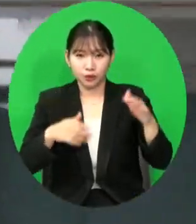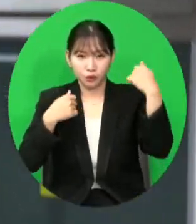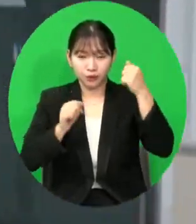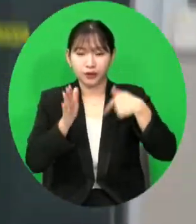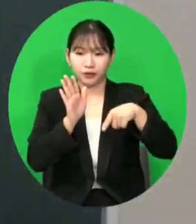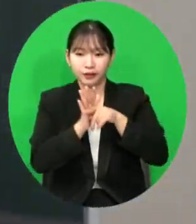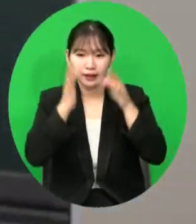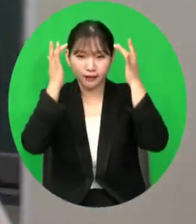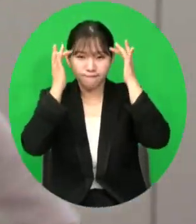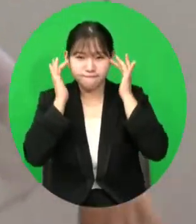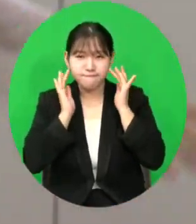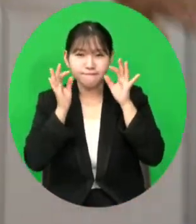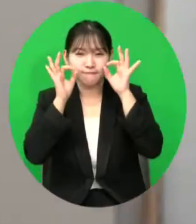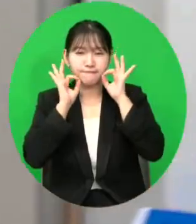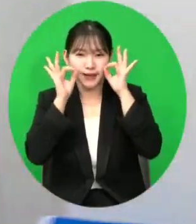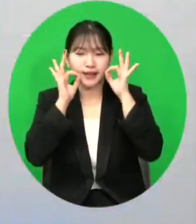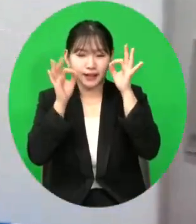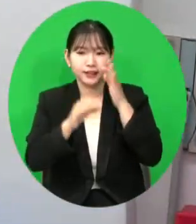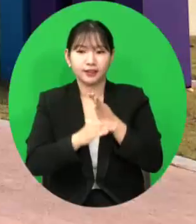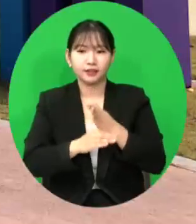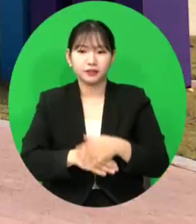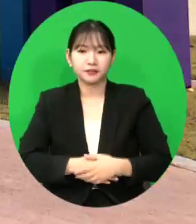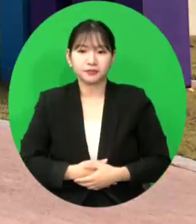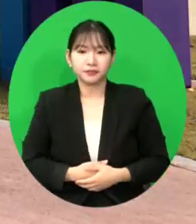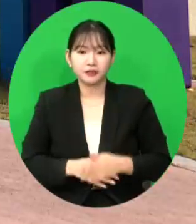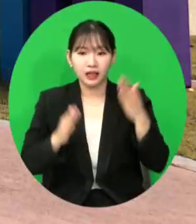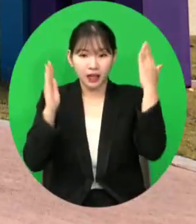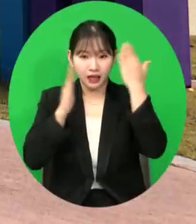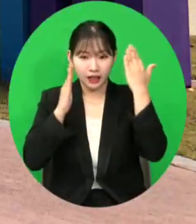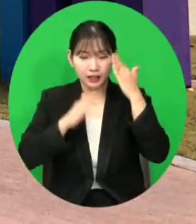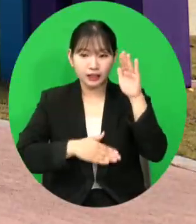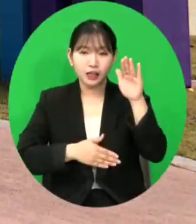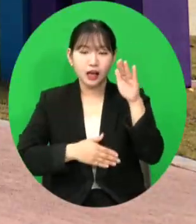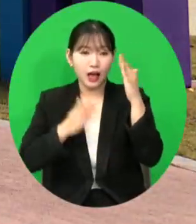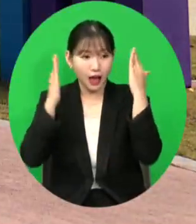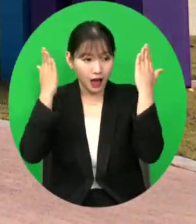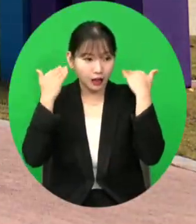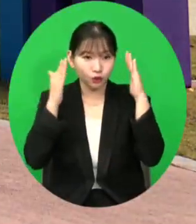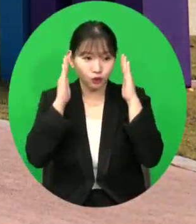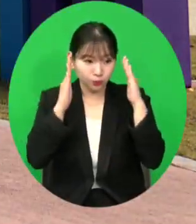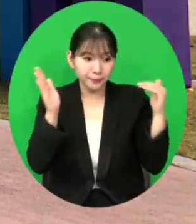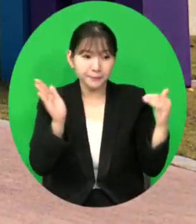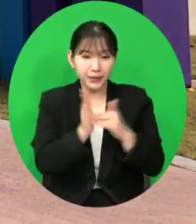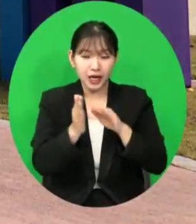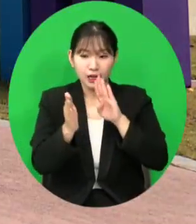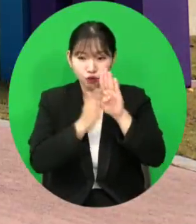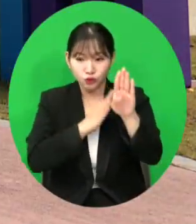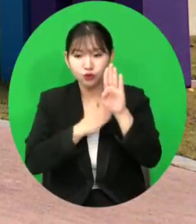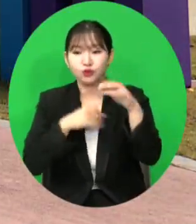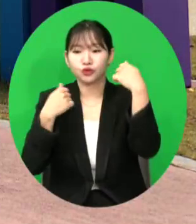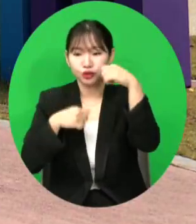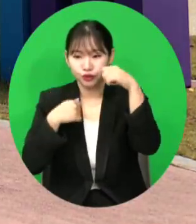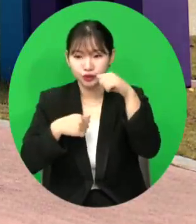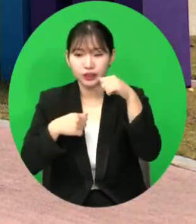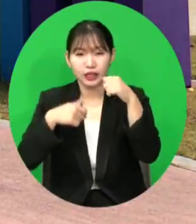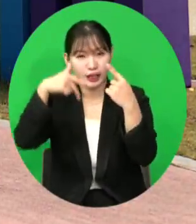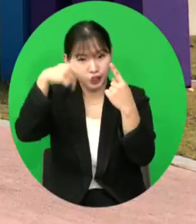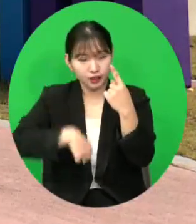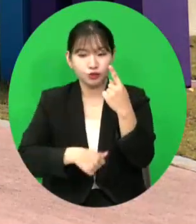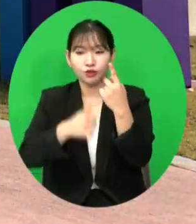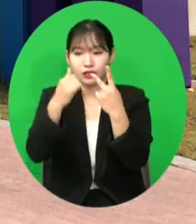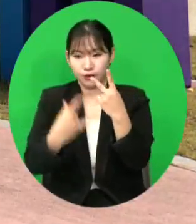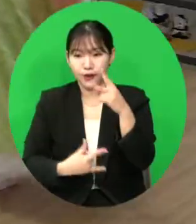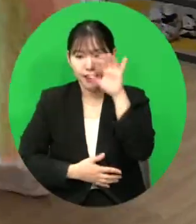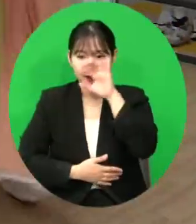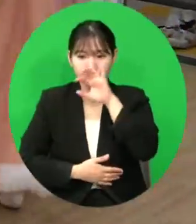위해 굵은 땀방울을 흘리고 있습니다. 학생들은 정규 수업이 끝난 후 진행되는 방과 후 수업을 통해 일주일에 두 번 연습을